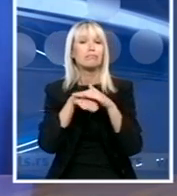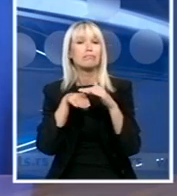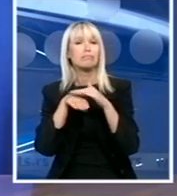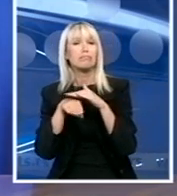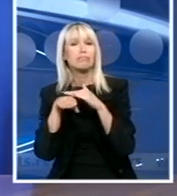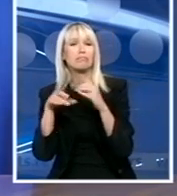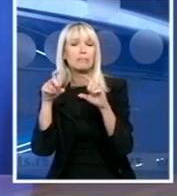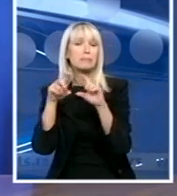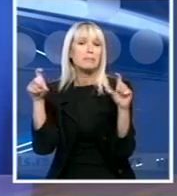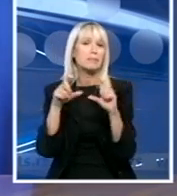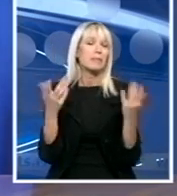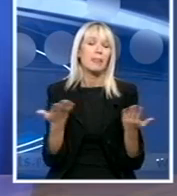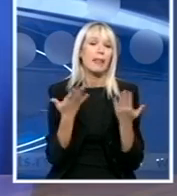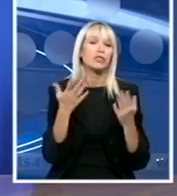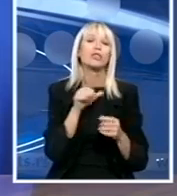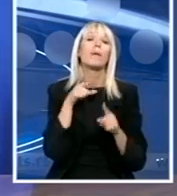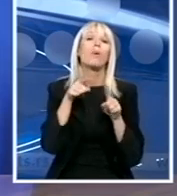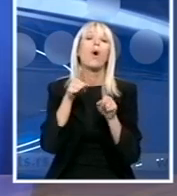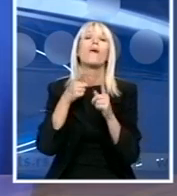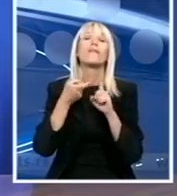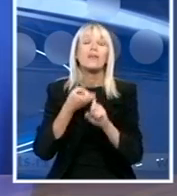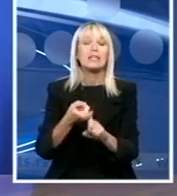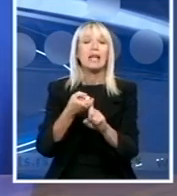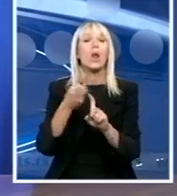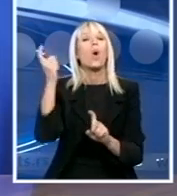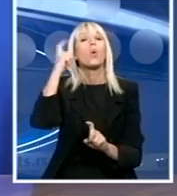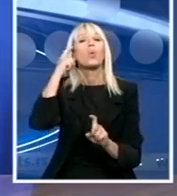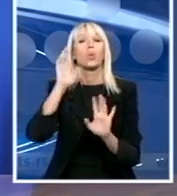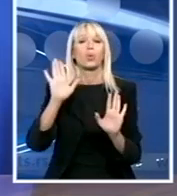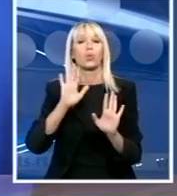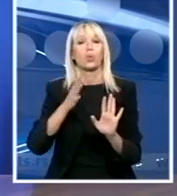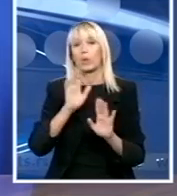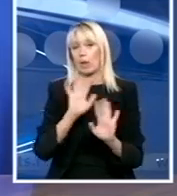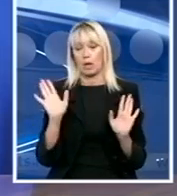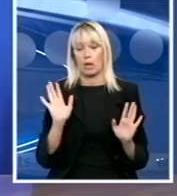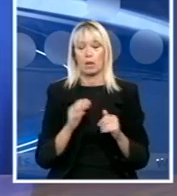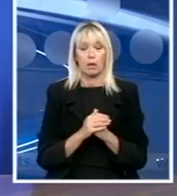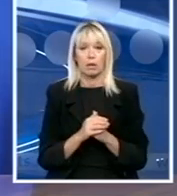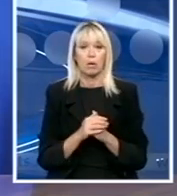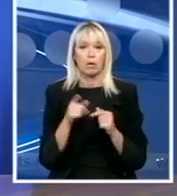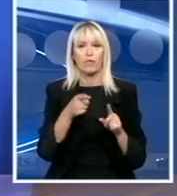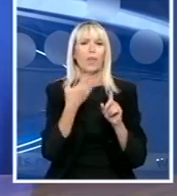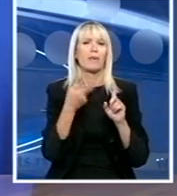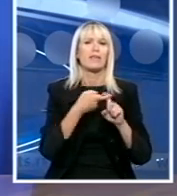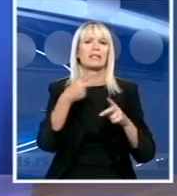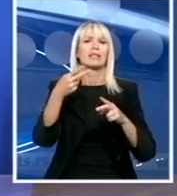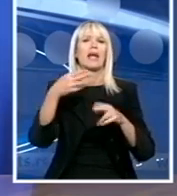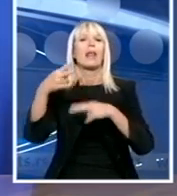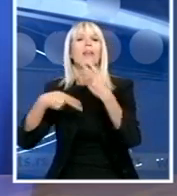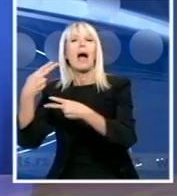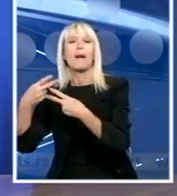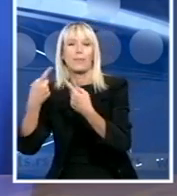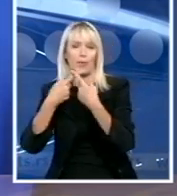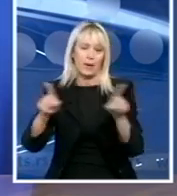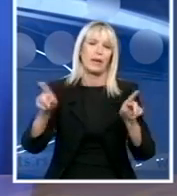i institucijama kulture. Dakle, ne na otvorenom. opet ovde je suprotno, zato što zna se šta se misli kad